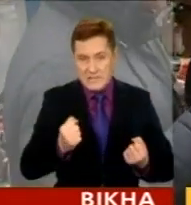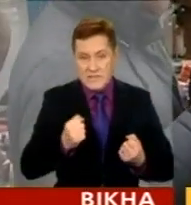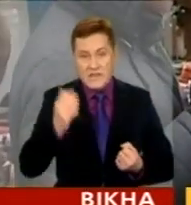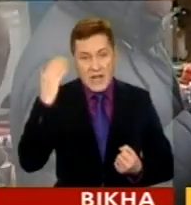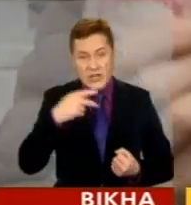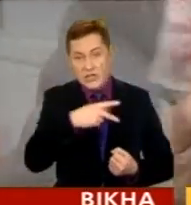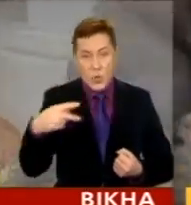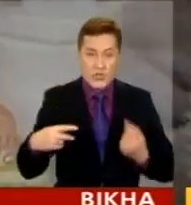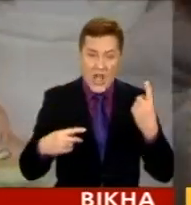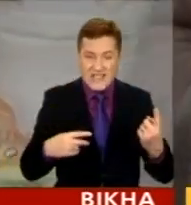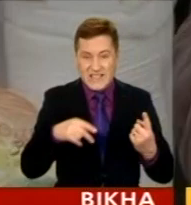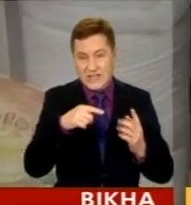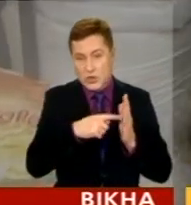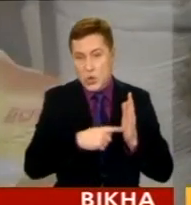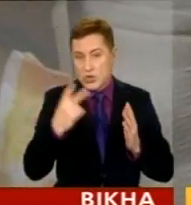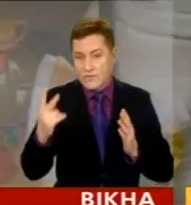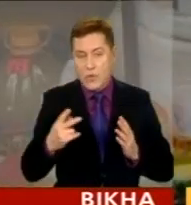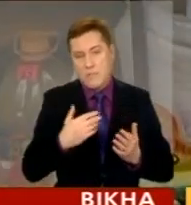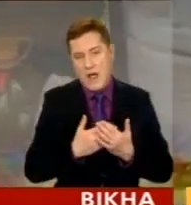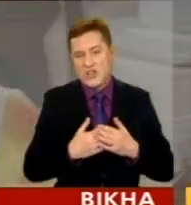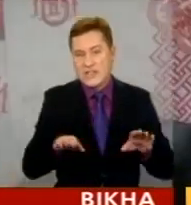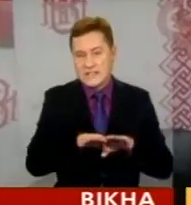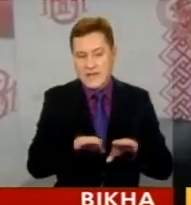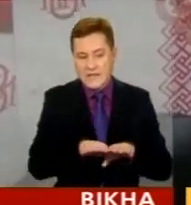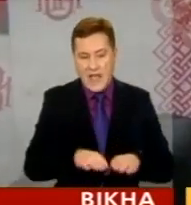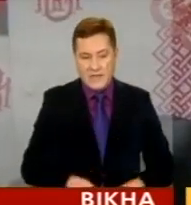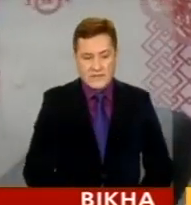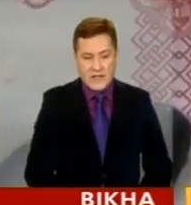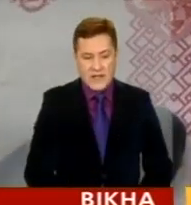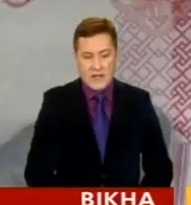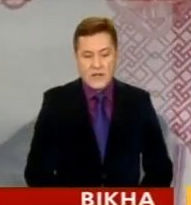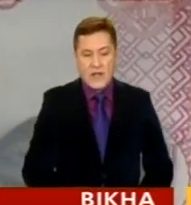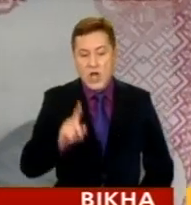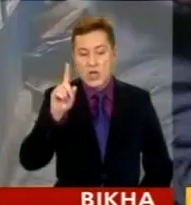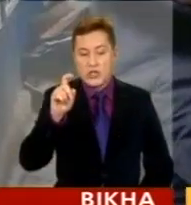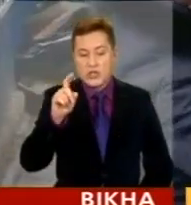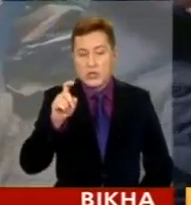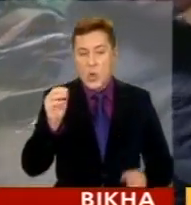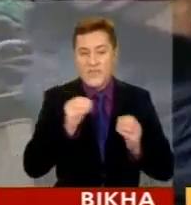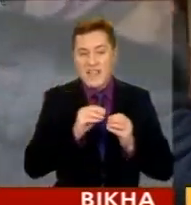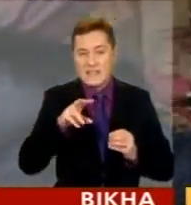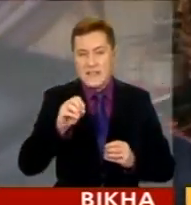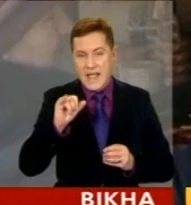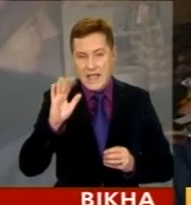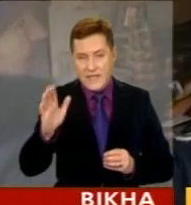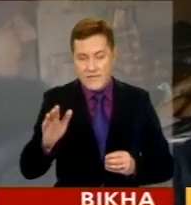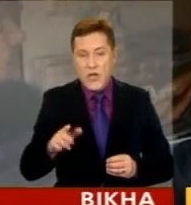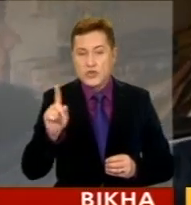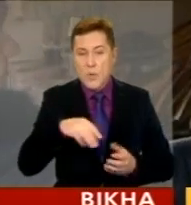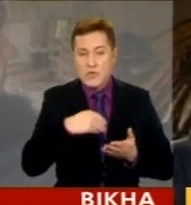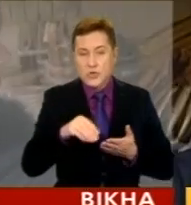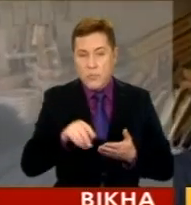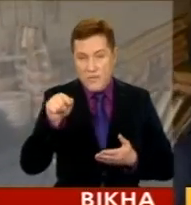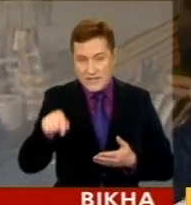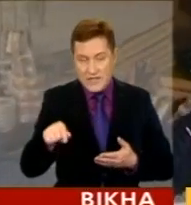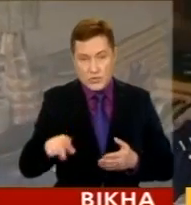був 1-2, нині він майже зрівнявся. 100 лей, 105 гривень? 110. 110 вже. Щоби скуповуватися тут, людям навіть